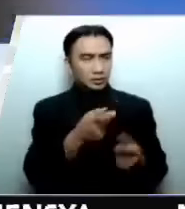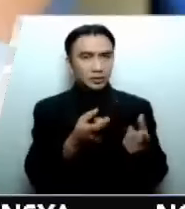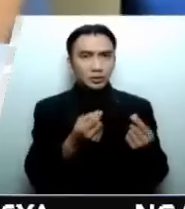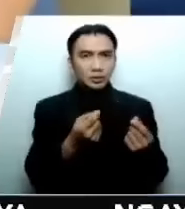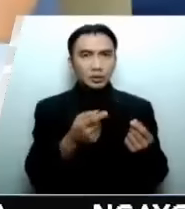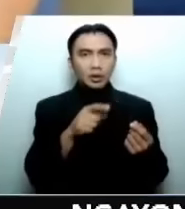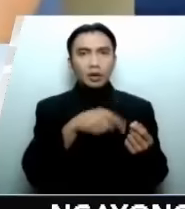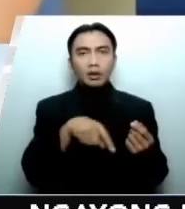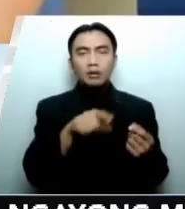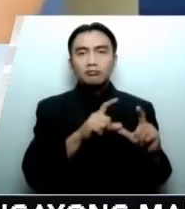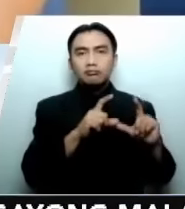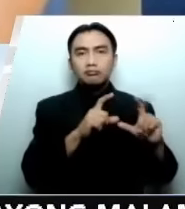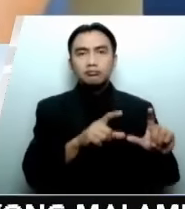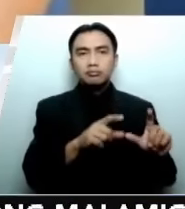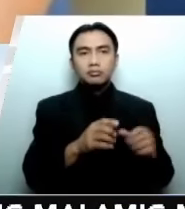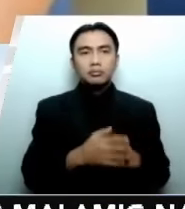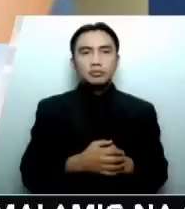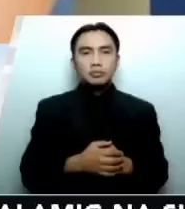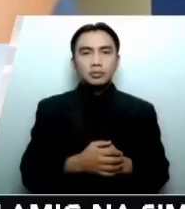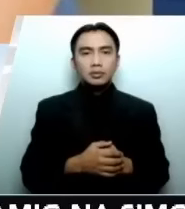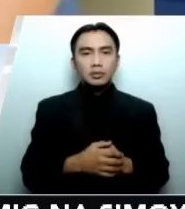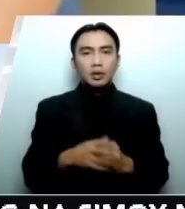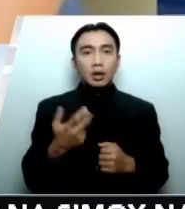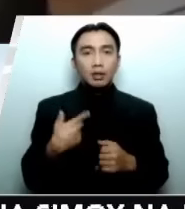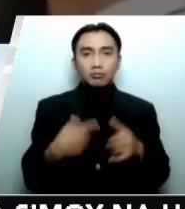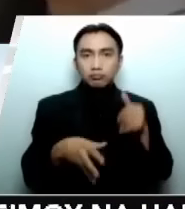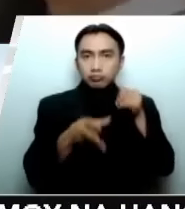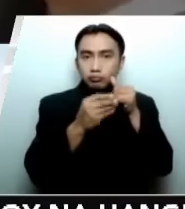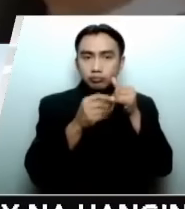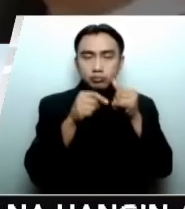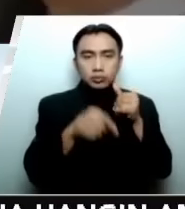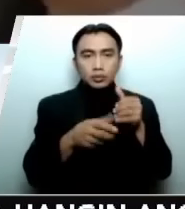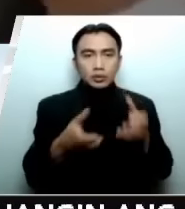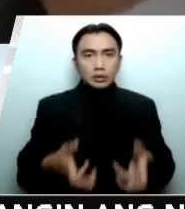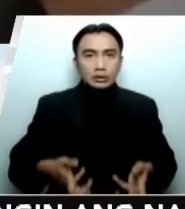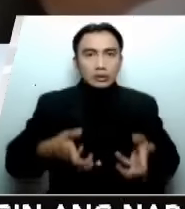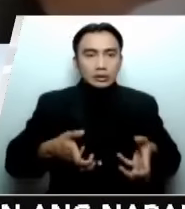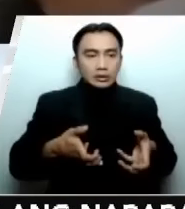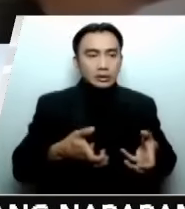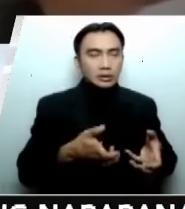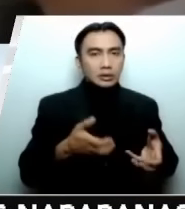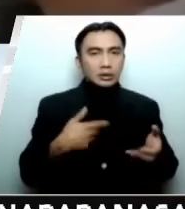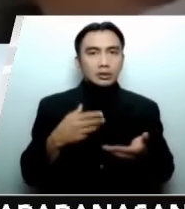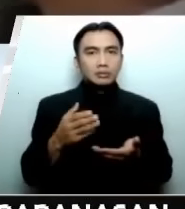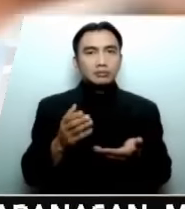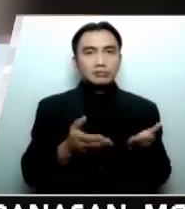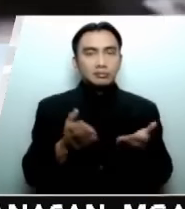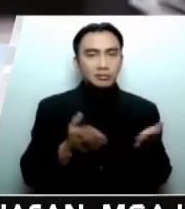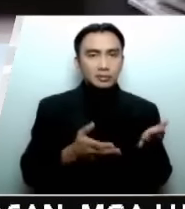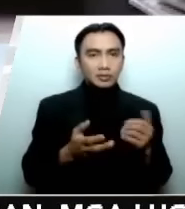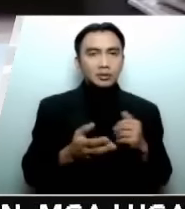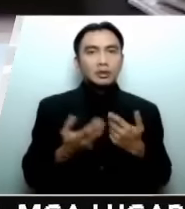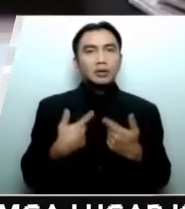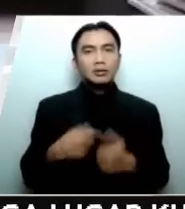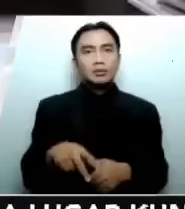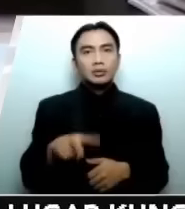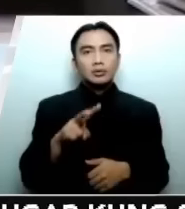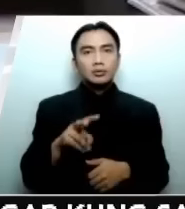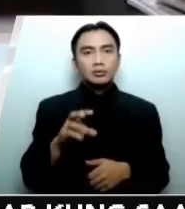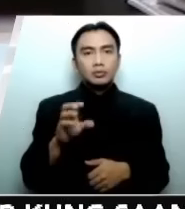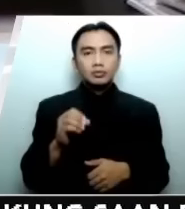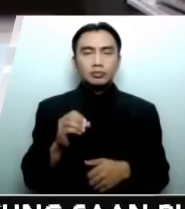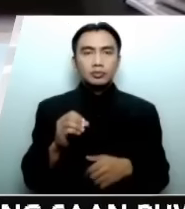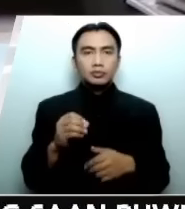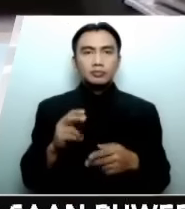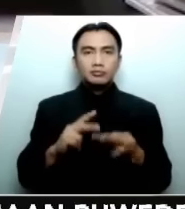suspect. 5 piraso ng plaka ang nakuha sa kanila, pero may 38 pares pa raw ang nawawala sa inventaryo